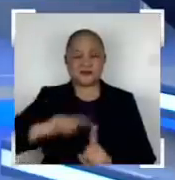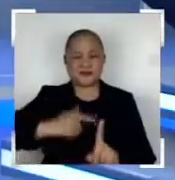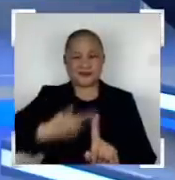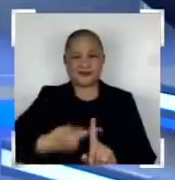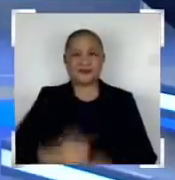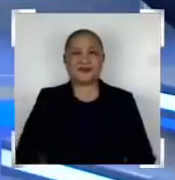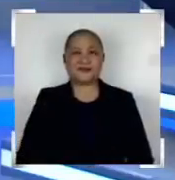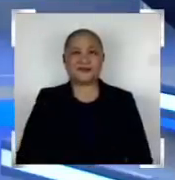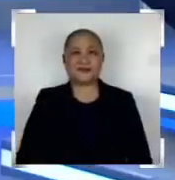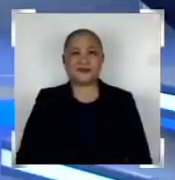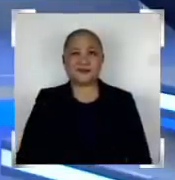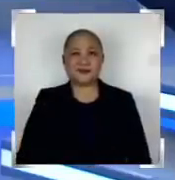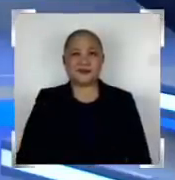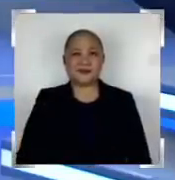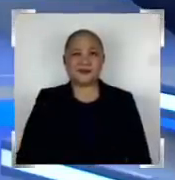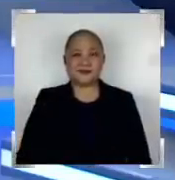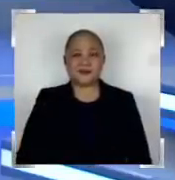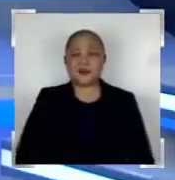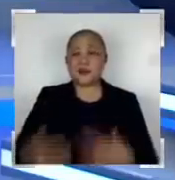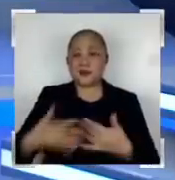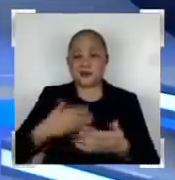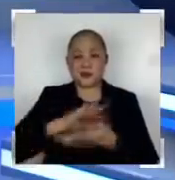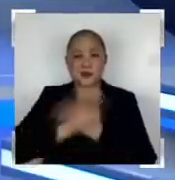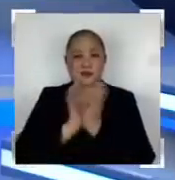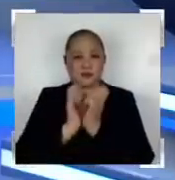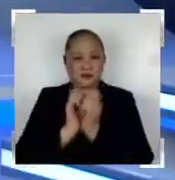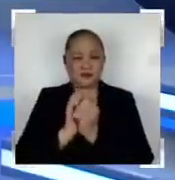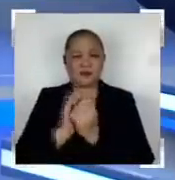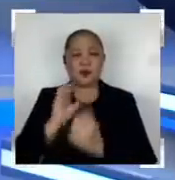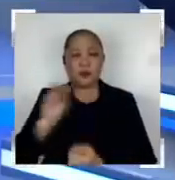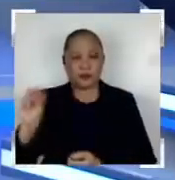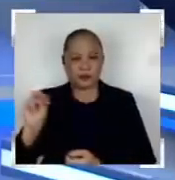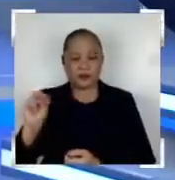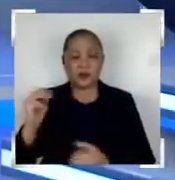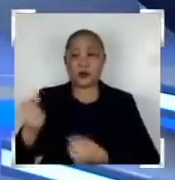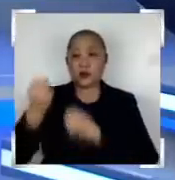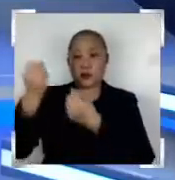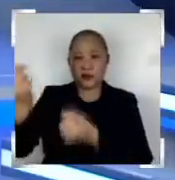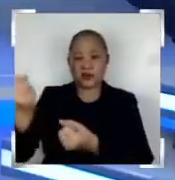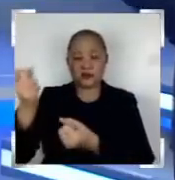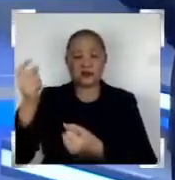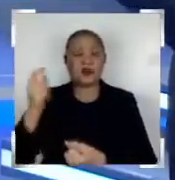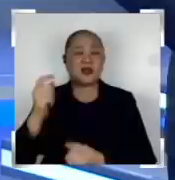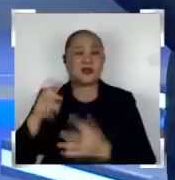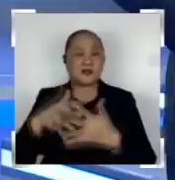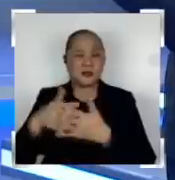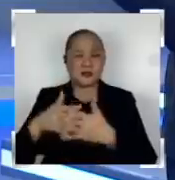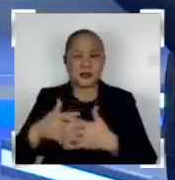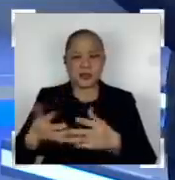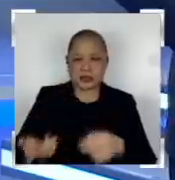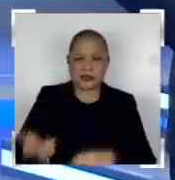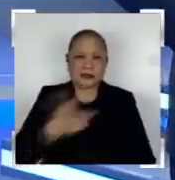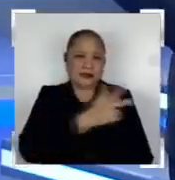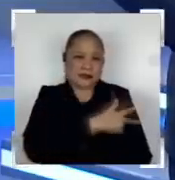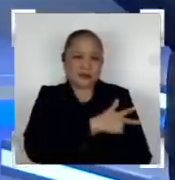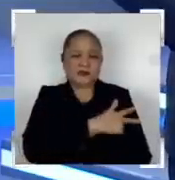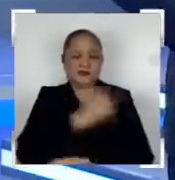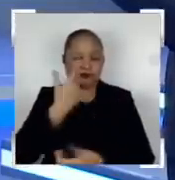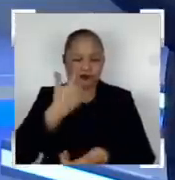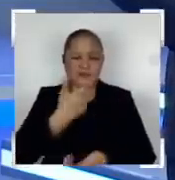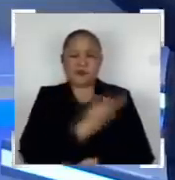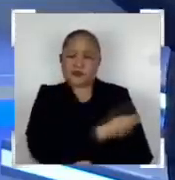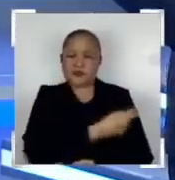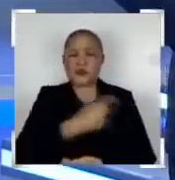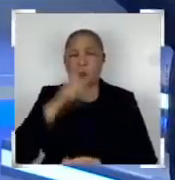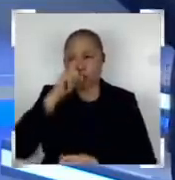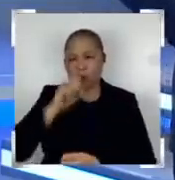Sa gitna ng banta ng Omicron variant, inirekomenda sa Amerika ang pagbibigay ng booster shot sa lahat ng edad 18 pataas.